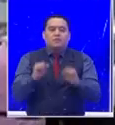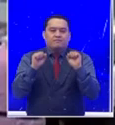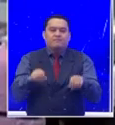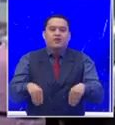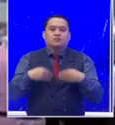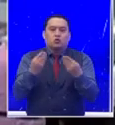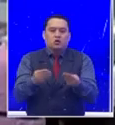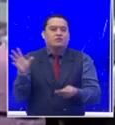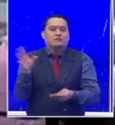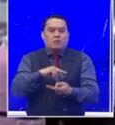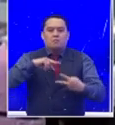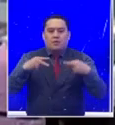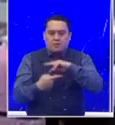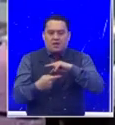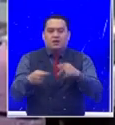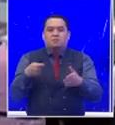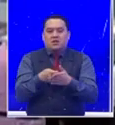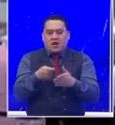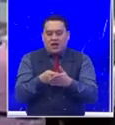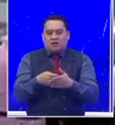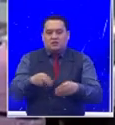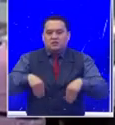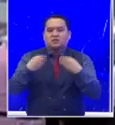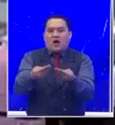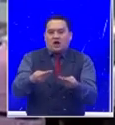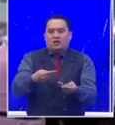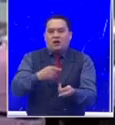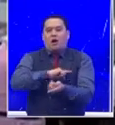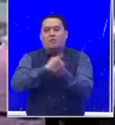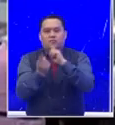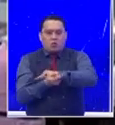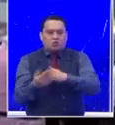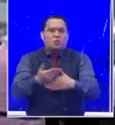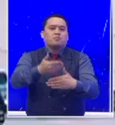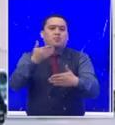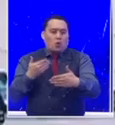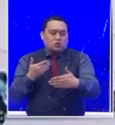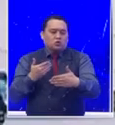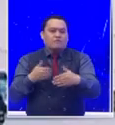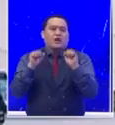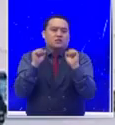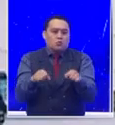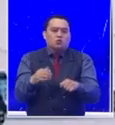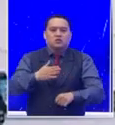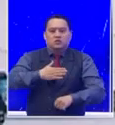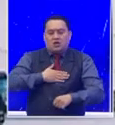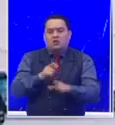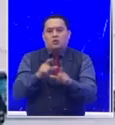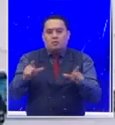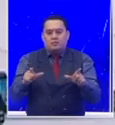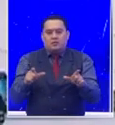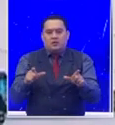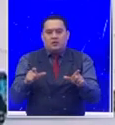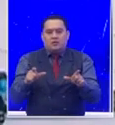то есть всем поменять билеты, сдать, поменять на поздние сроки. То есть вся возможность нашим гражданам,